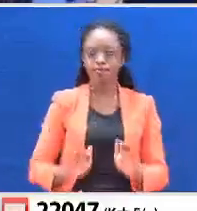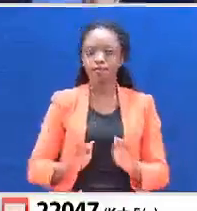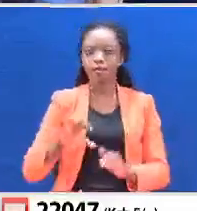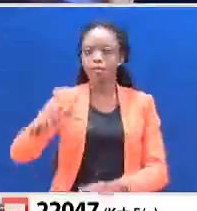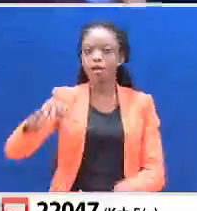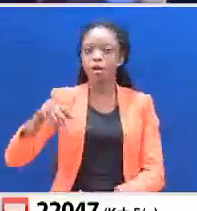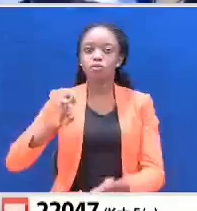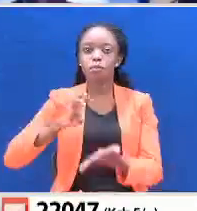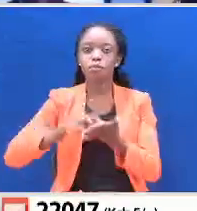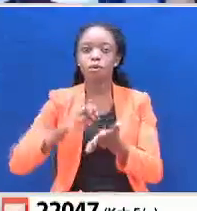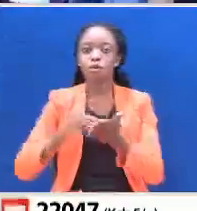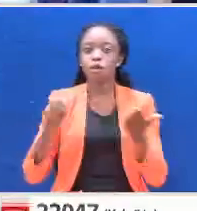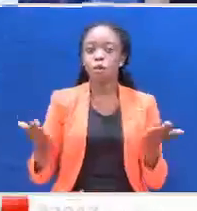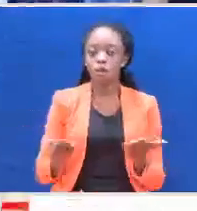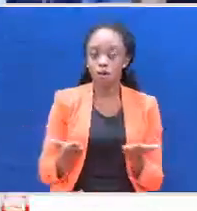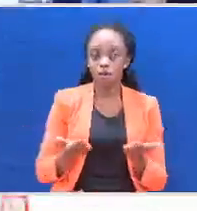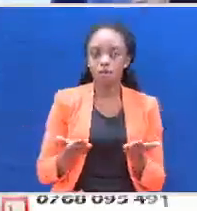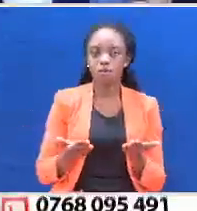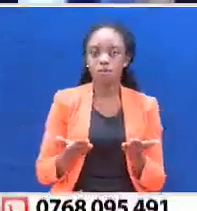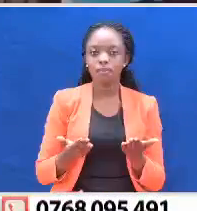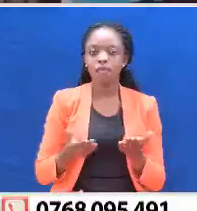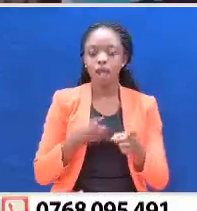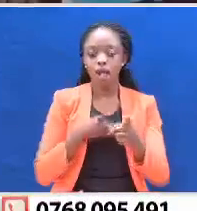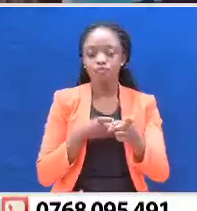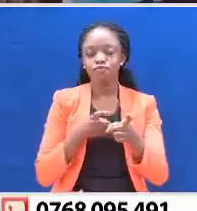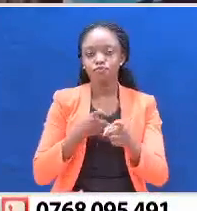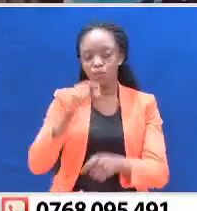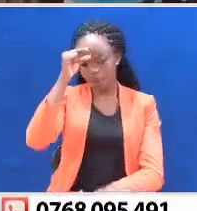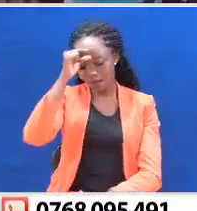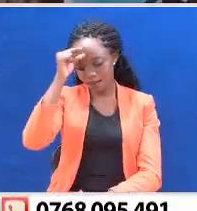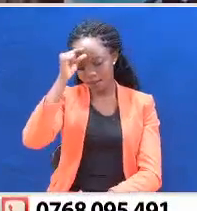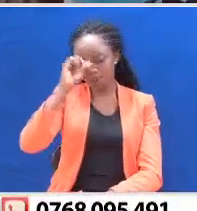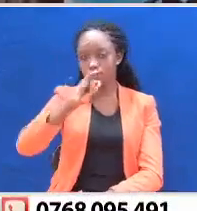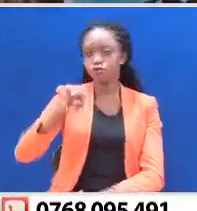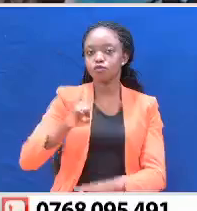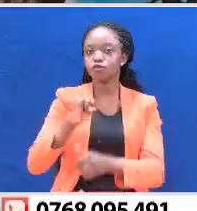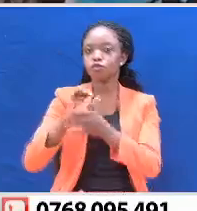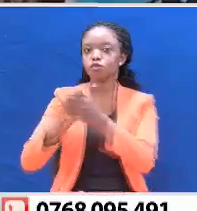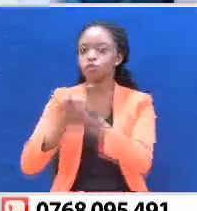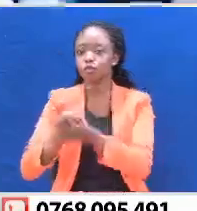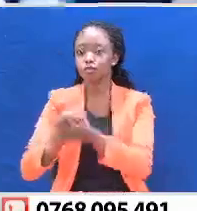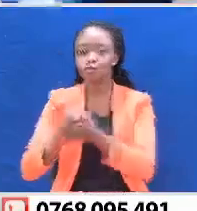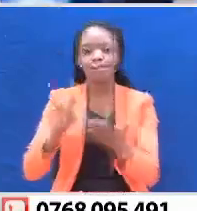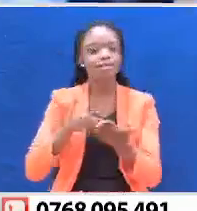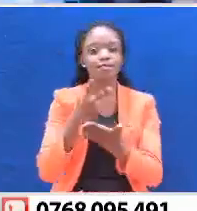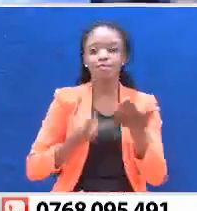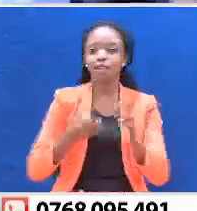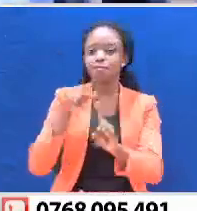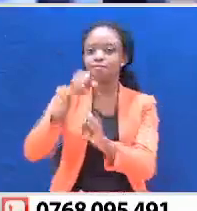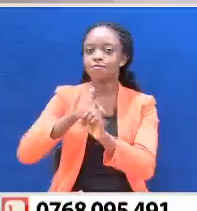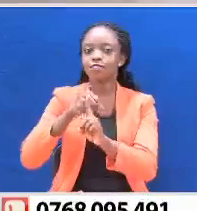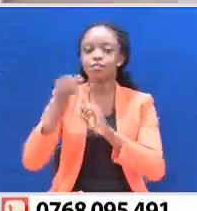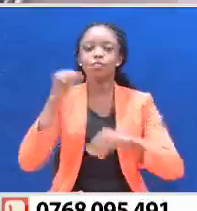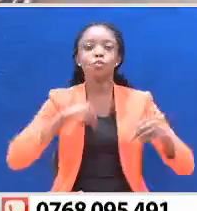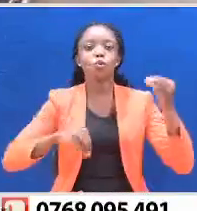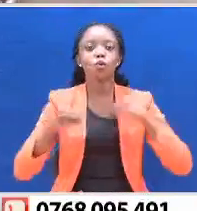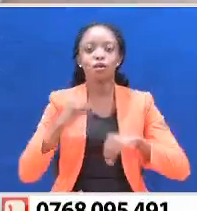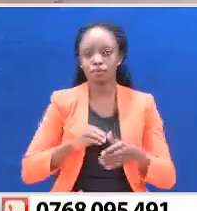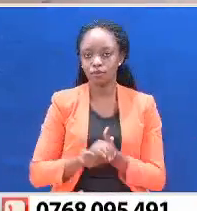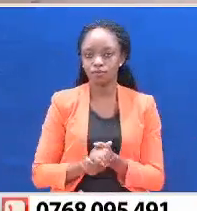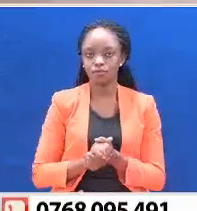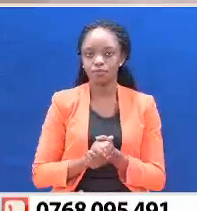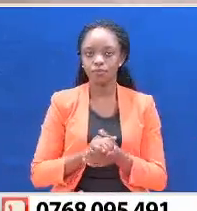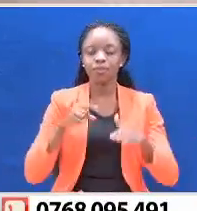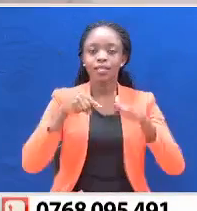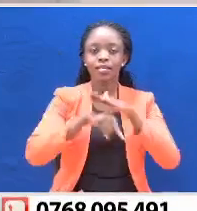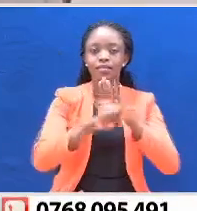kaunti ya Makueni, ambapo aidha amekosoa serikali ya Jubilee kwa kulegeza kamba katika vita dhidi ya ufisadi. Dynasties